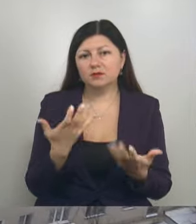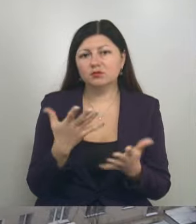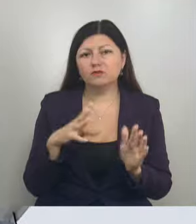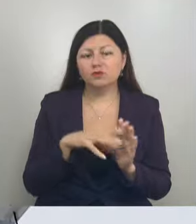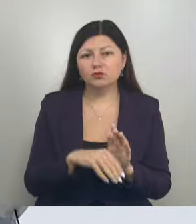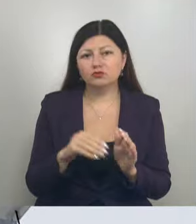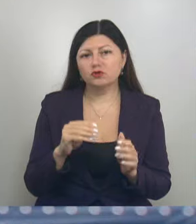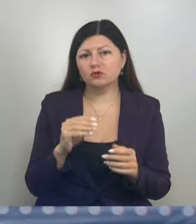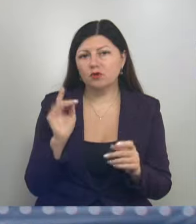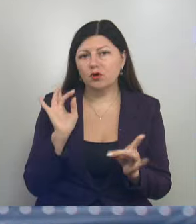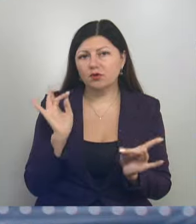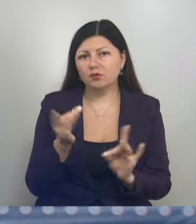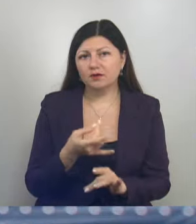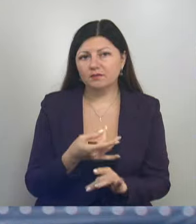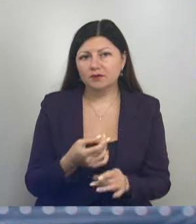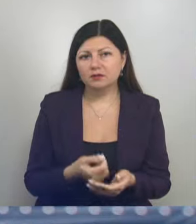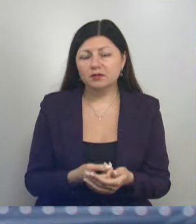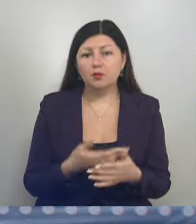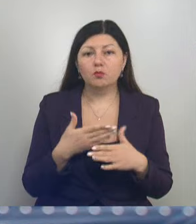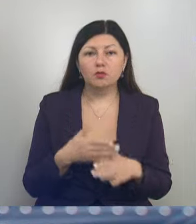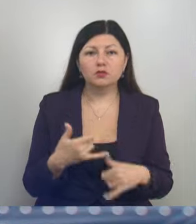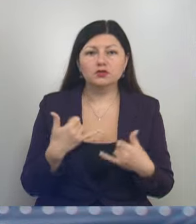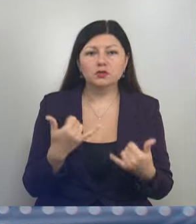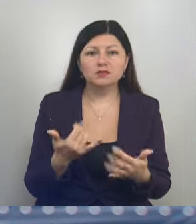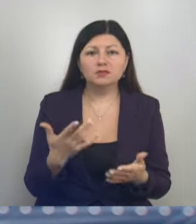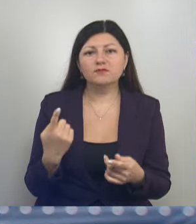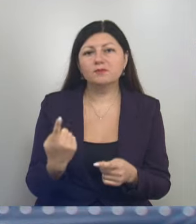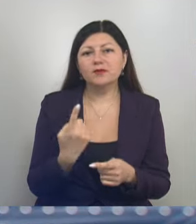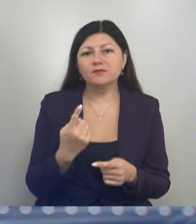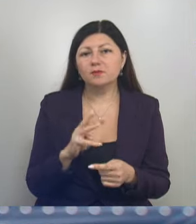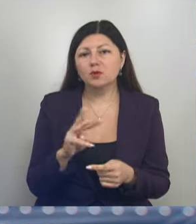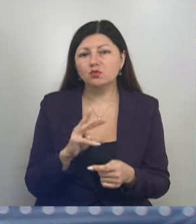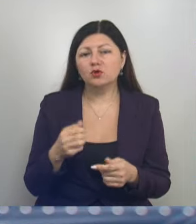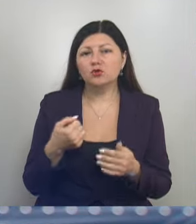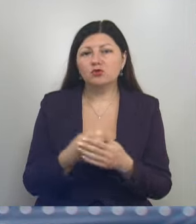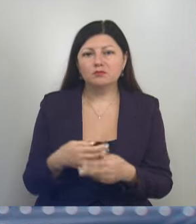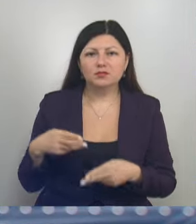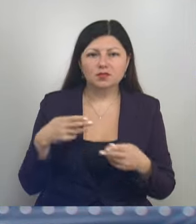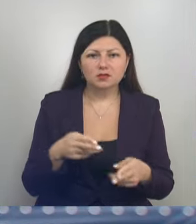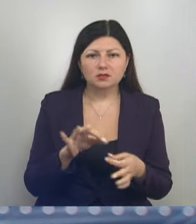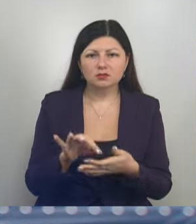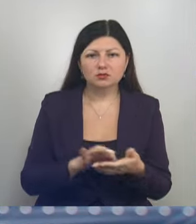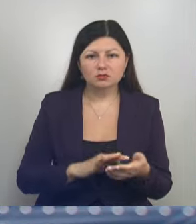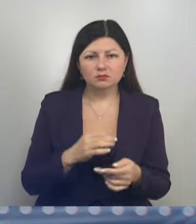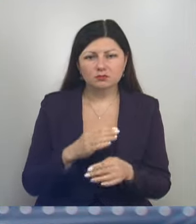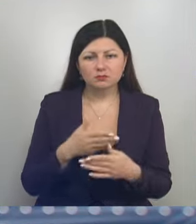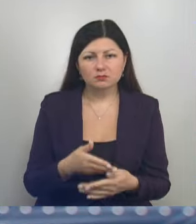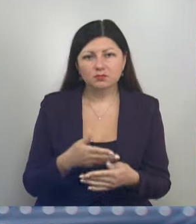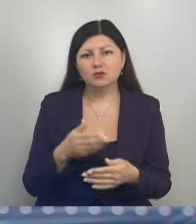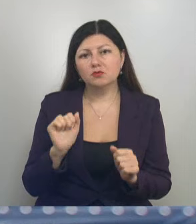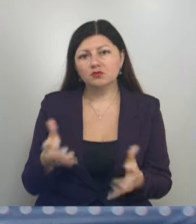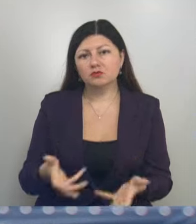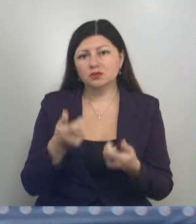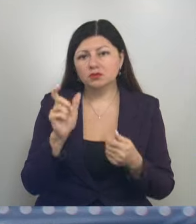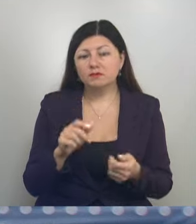включают громкоговорители. Помощь, оказанная в первые минуты до приезда скорой, может спасти жизнь человека. Но как